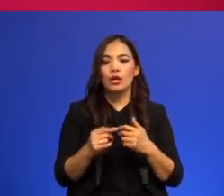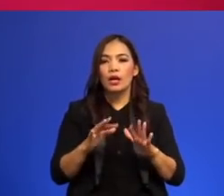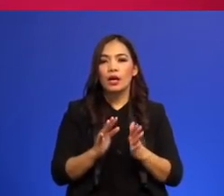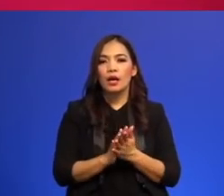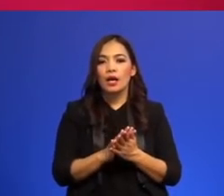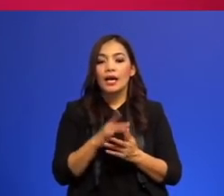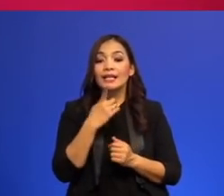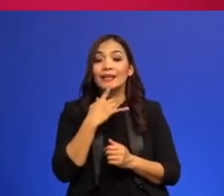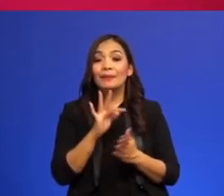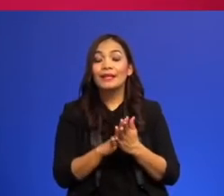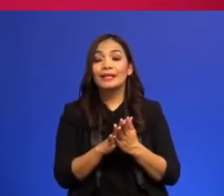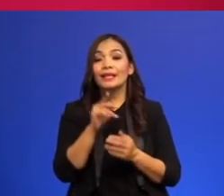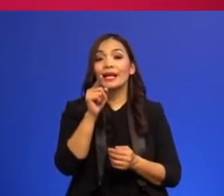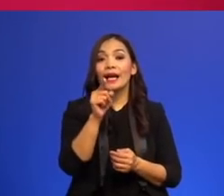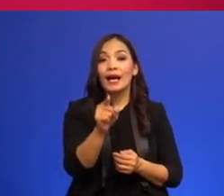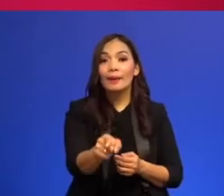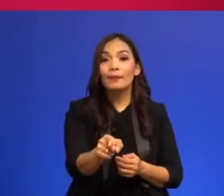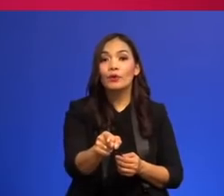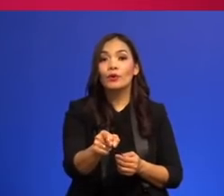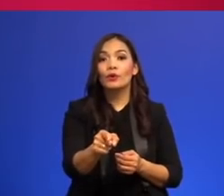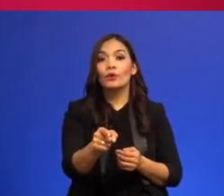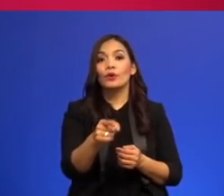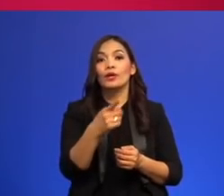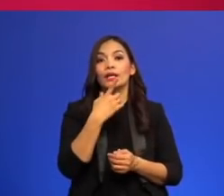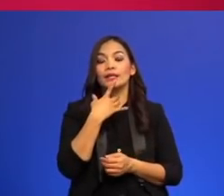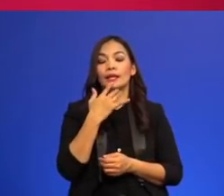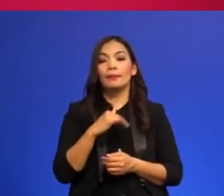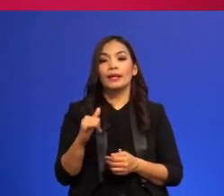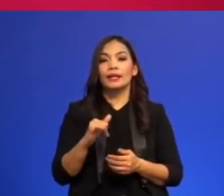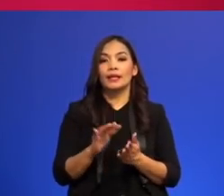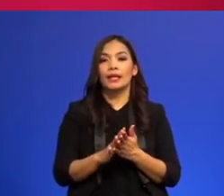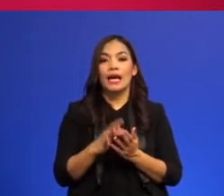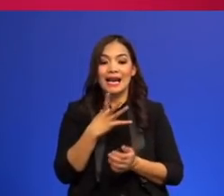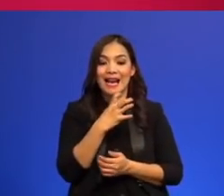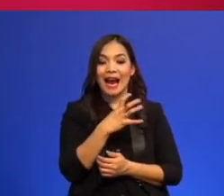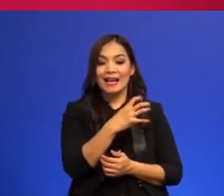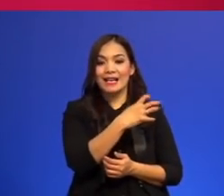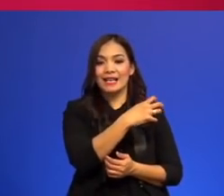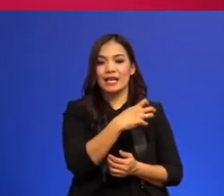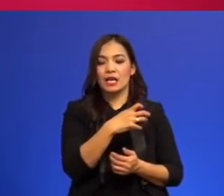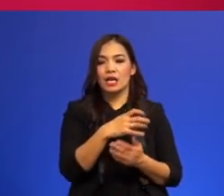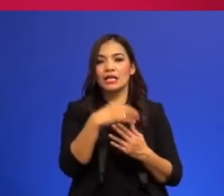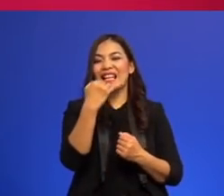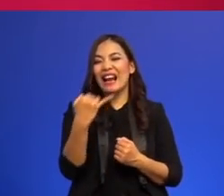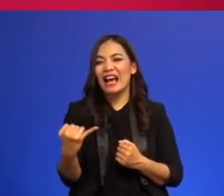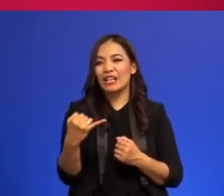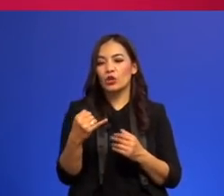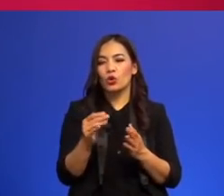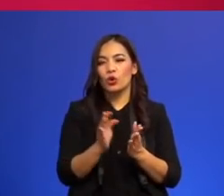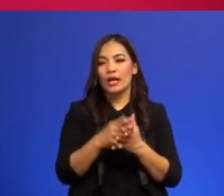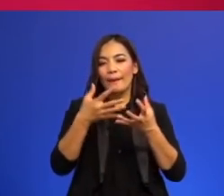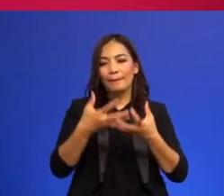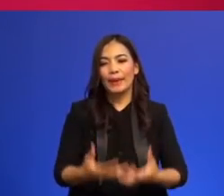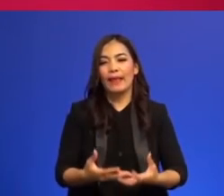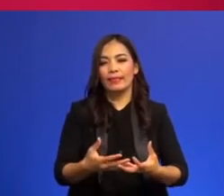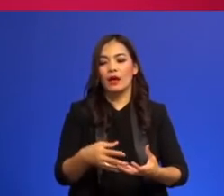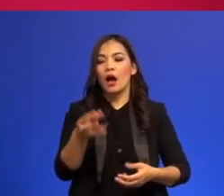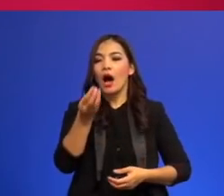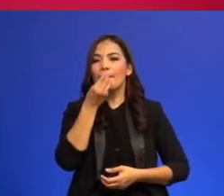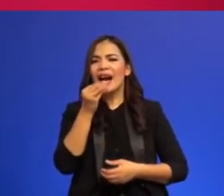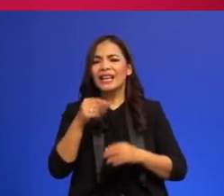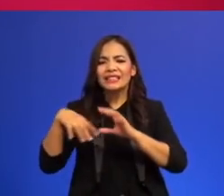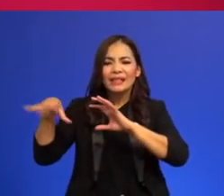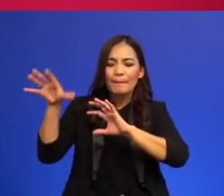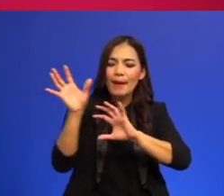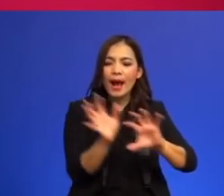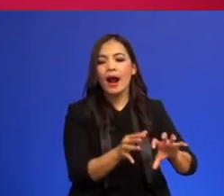Kecuali lupus, kanker stadium akhir. Udah tahu kanker, kenapa kamu makan sembarangan? Itu